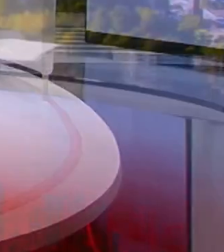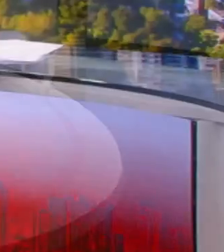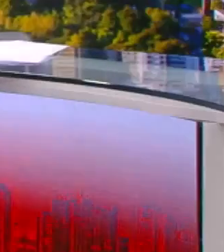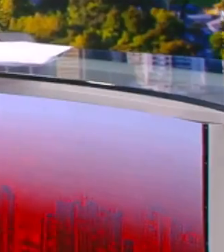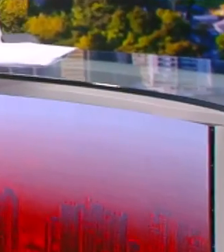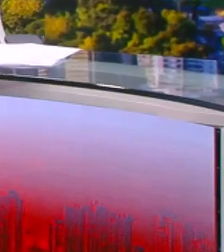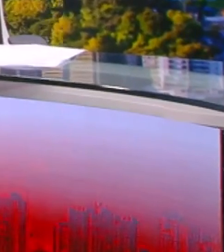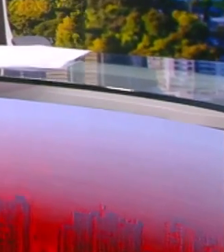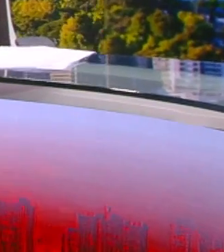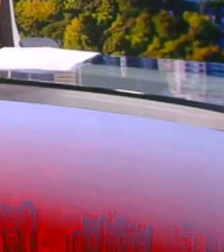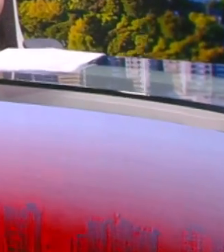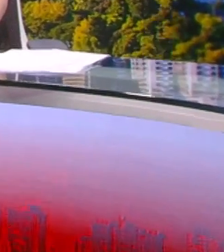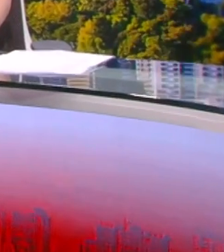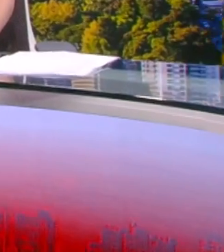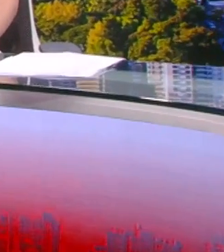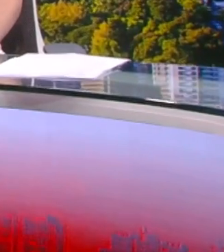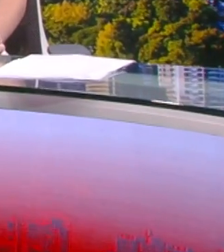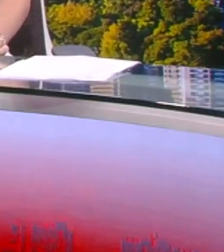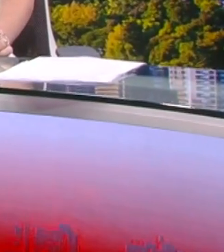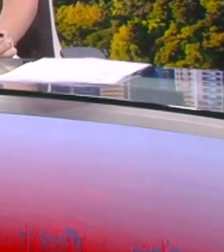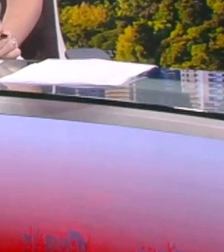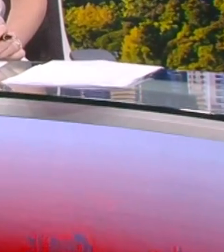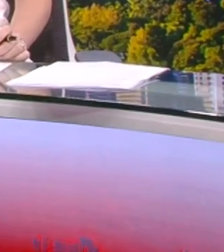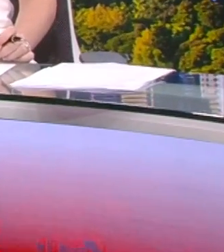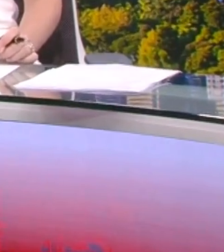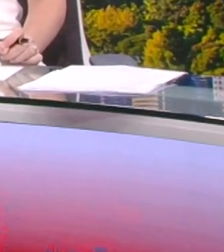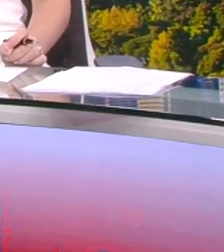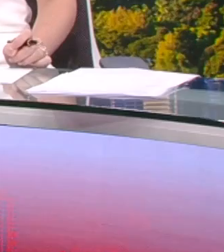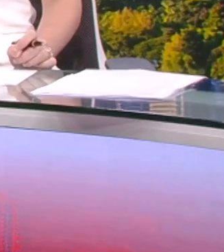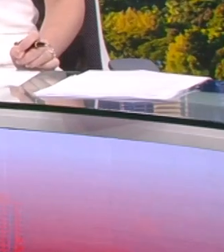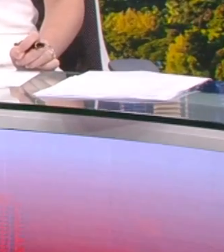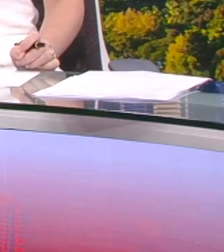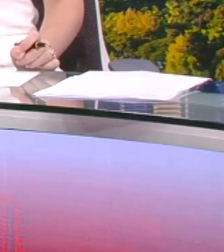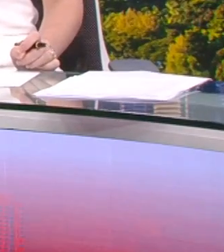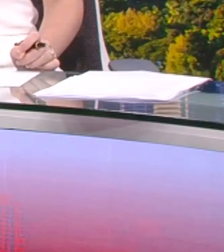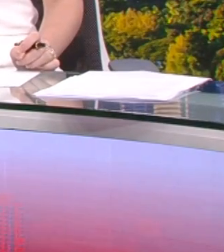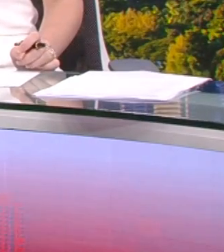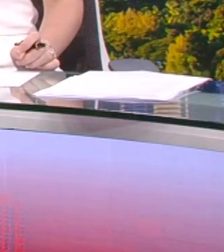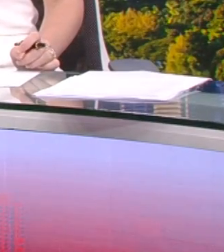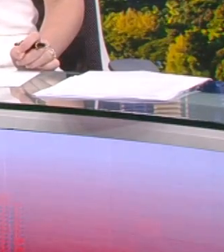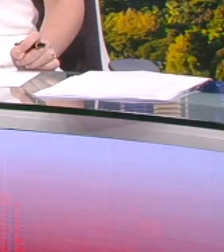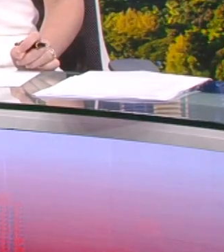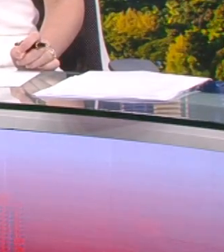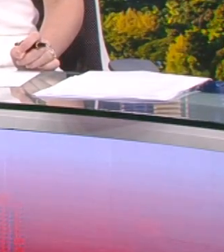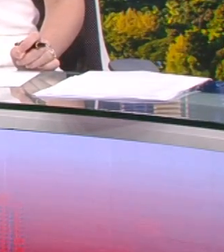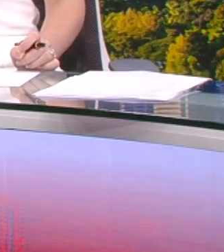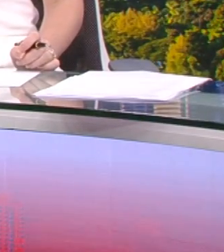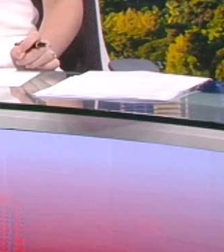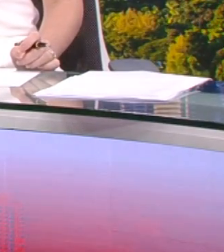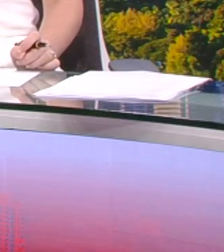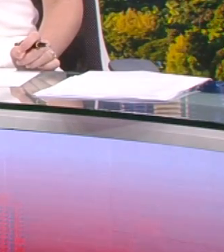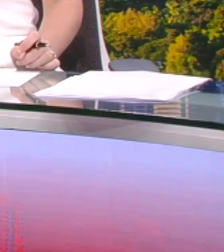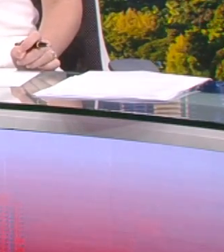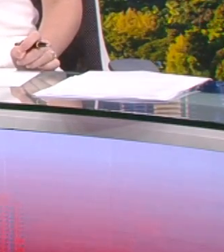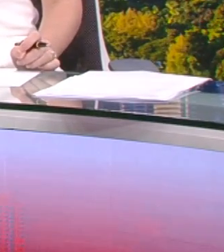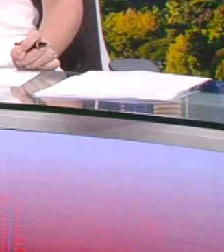มีการแชร์ข่าวอีกแล้วครับคุณผู้ชมพิลิซ่าครับว่ากลต.เนี่ยเชิญชวนมาลงทุนหลายรูปแบบแล้วผลตอบแทนสูงด้วย กลต.ชวนเองเล